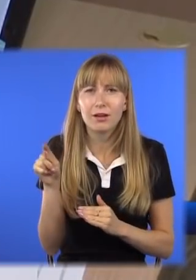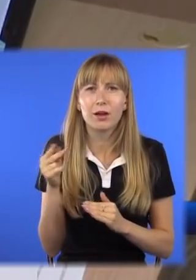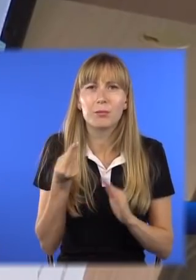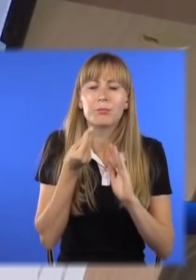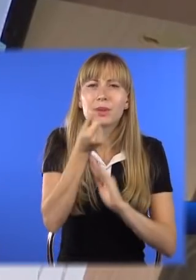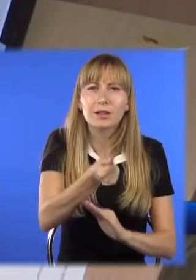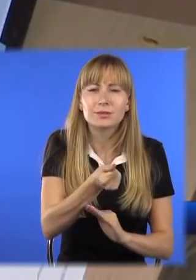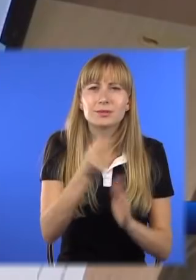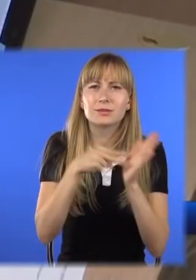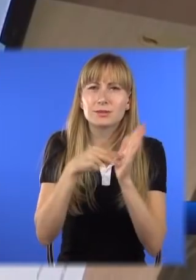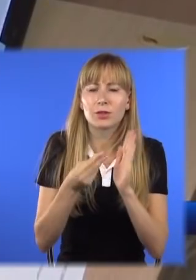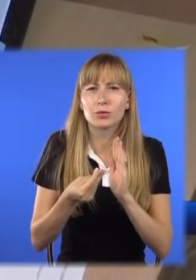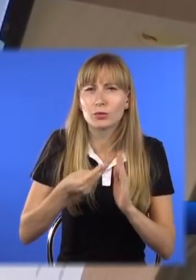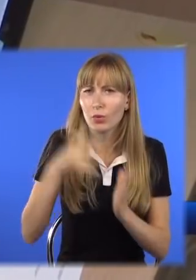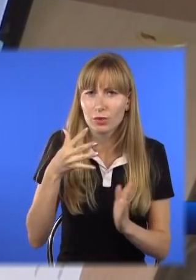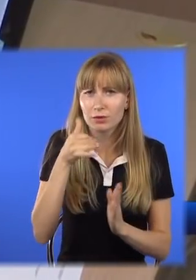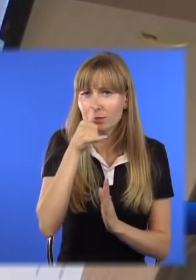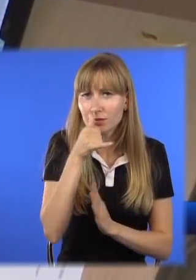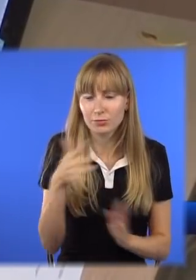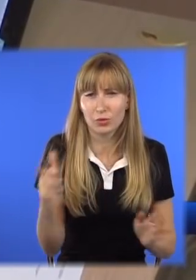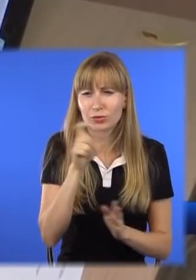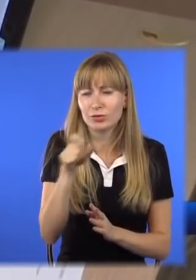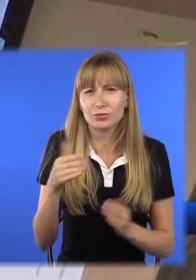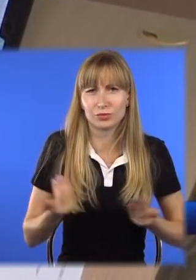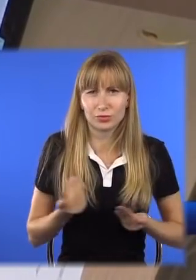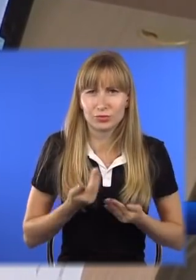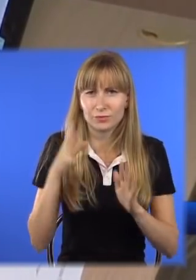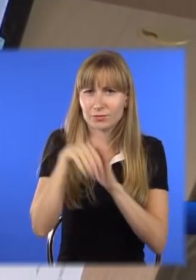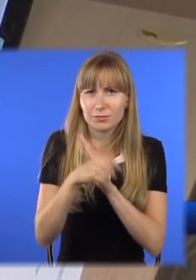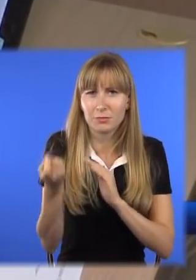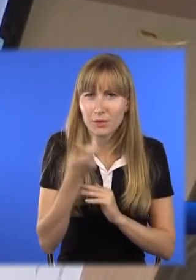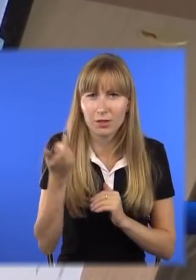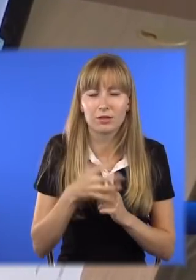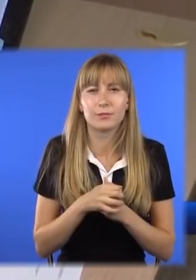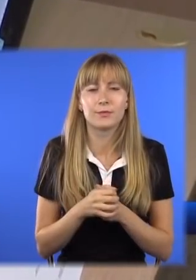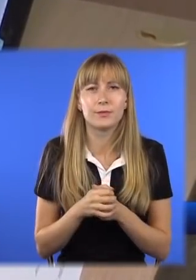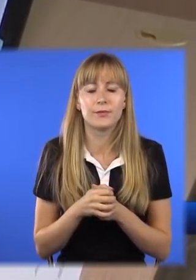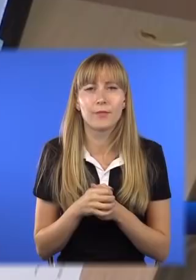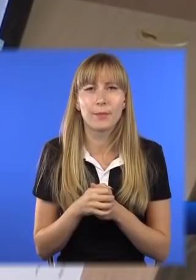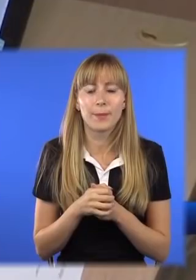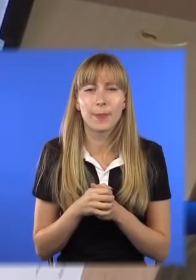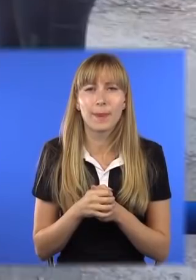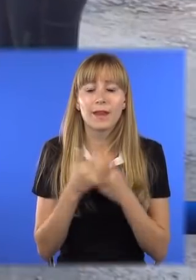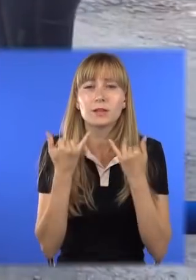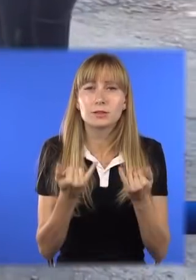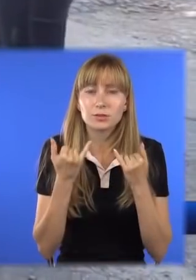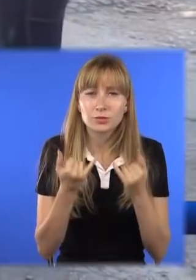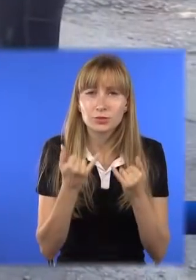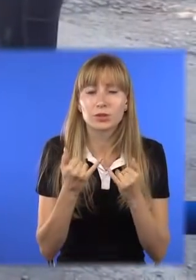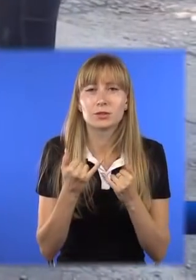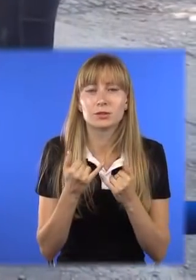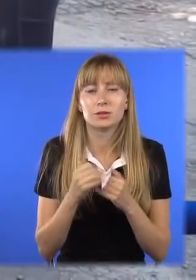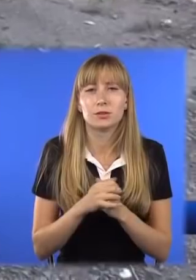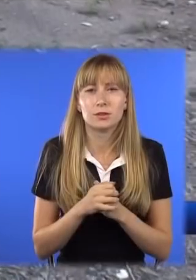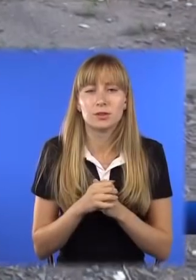покрівлі. Нами на теперішній час взято накопичення коштів по цих будинках. Небайдужі